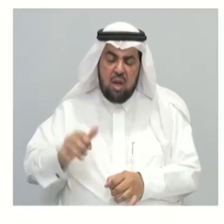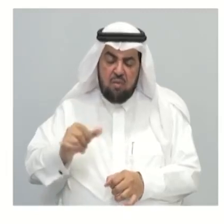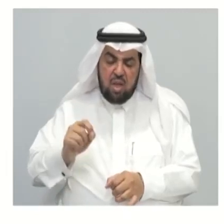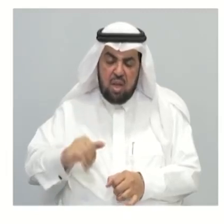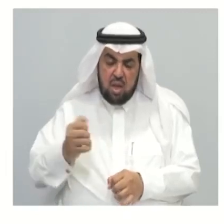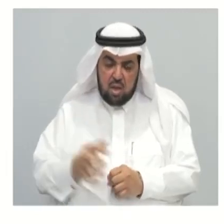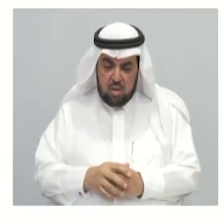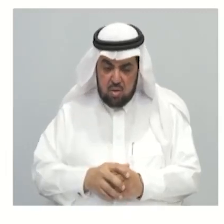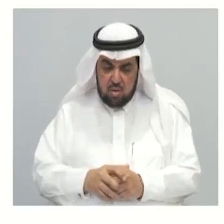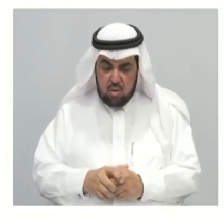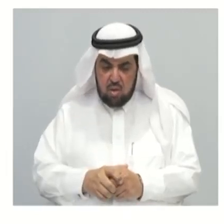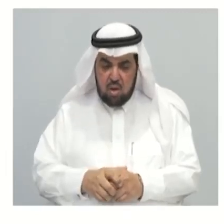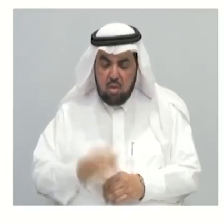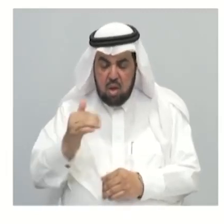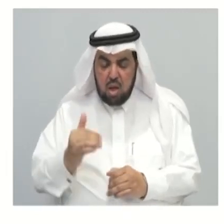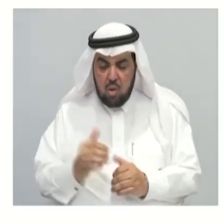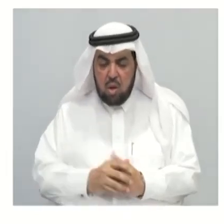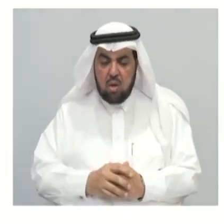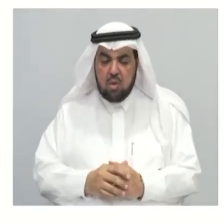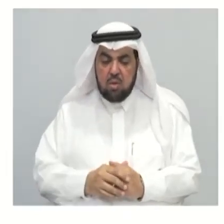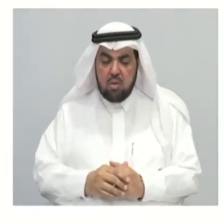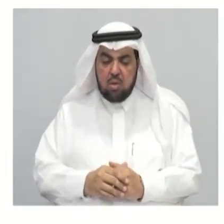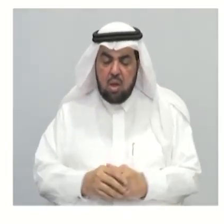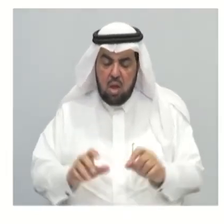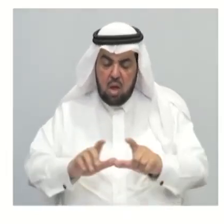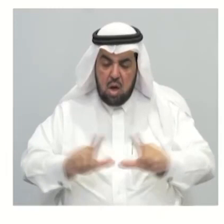شفافيه بهذه الخطوات